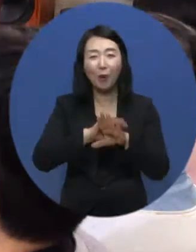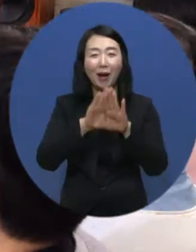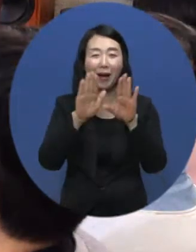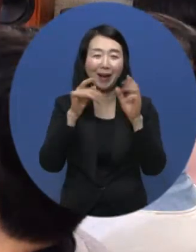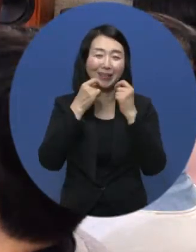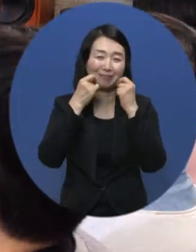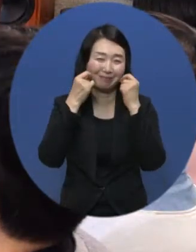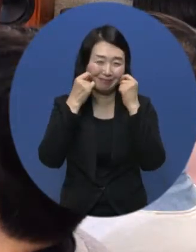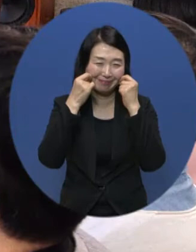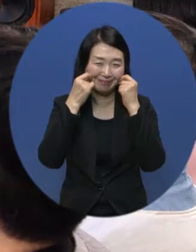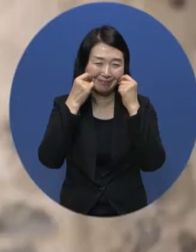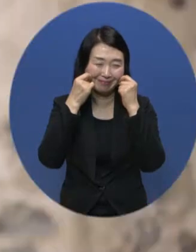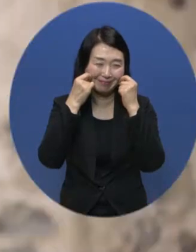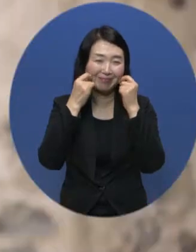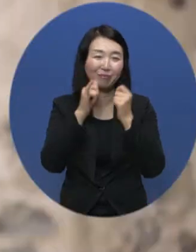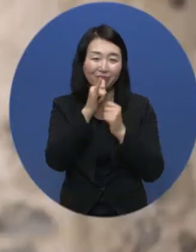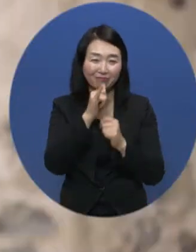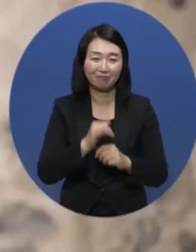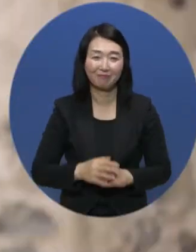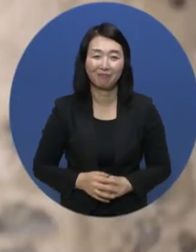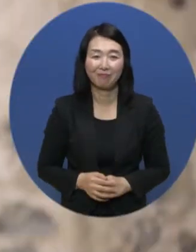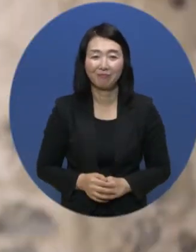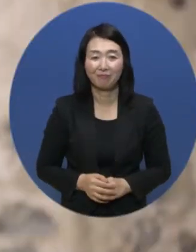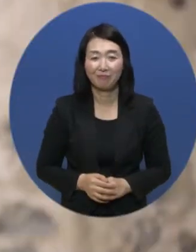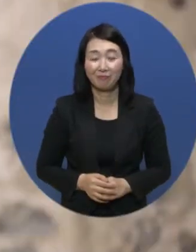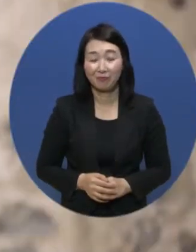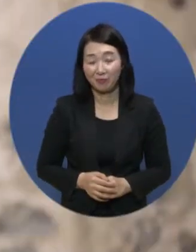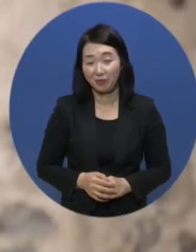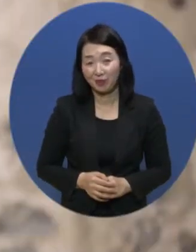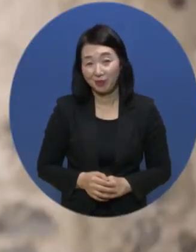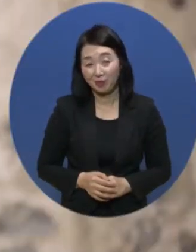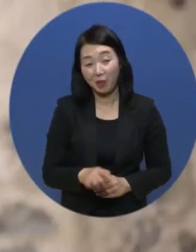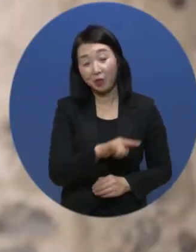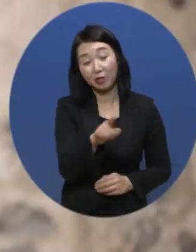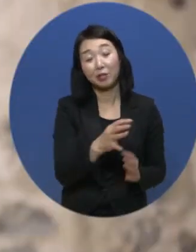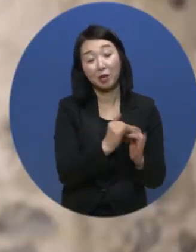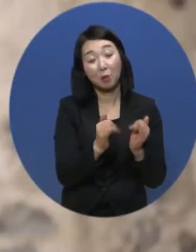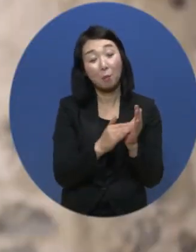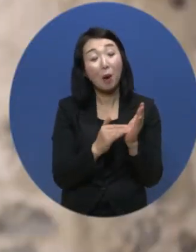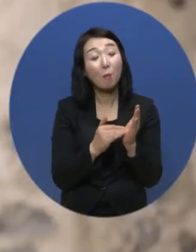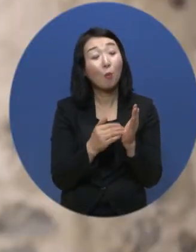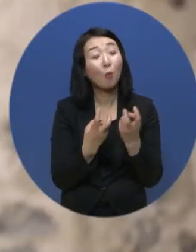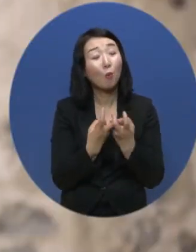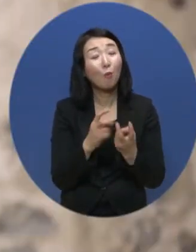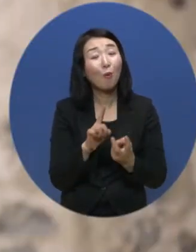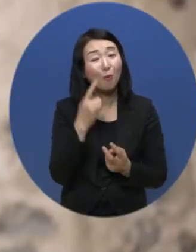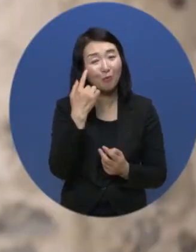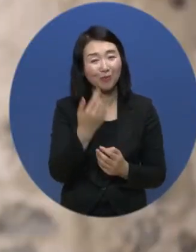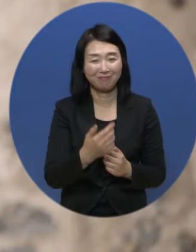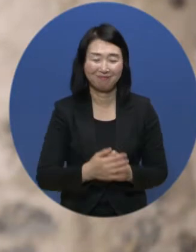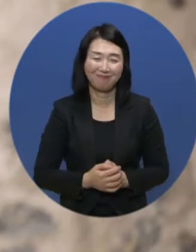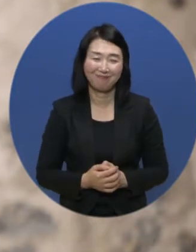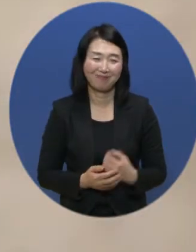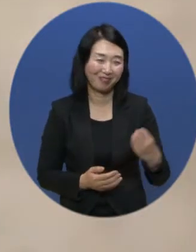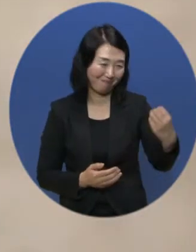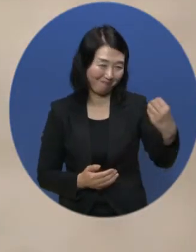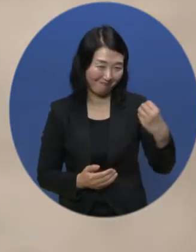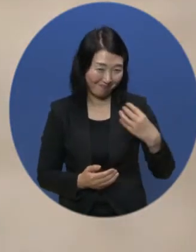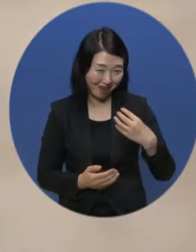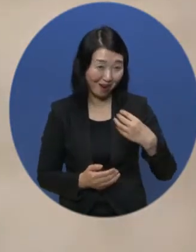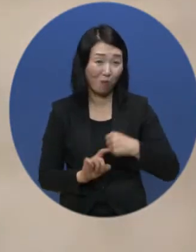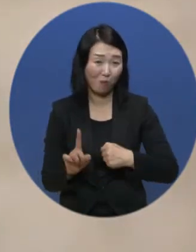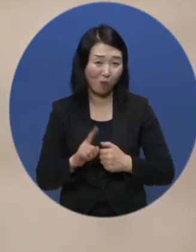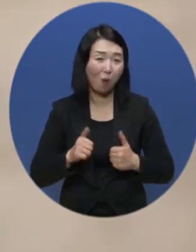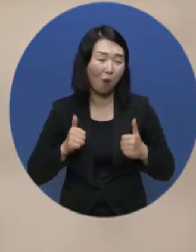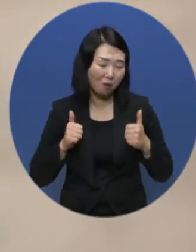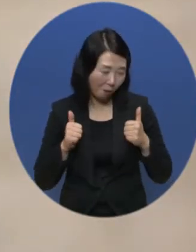미소가 끊이지 않았습니다. 전 그들에게 비결을 물었습니다. 그러자 그들은